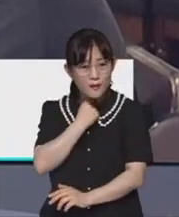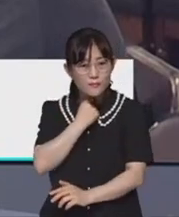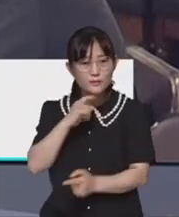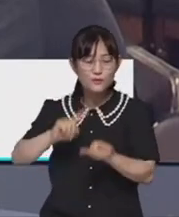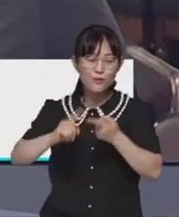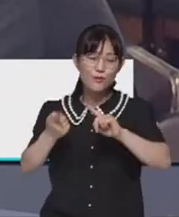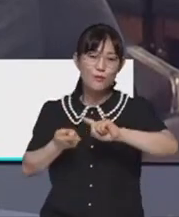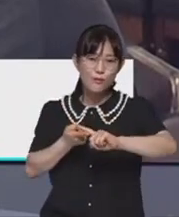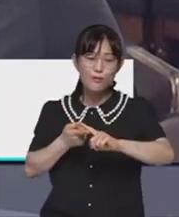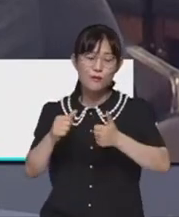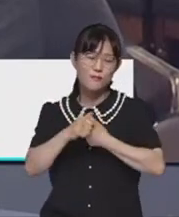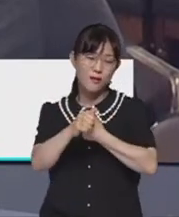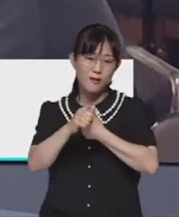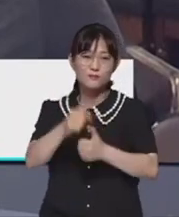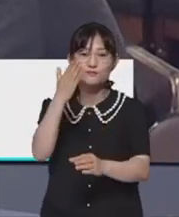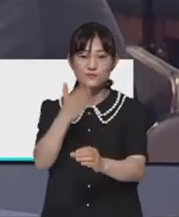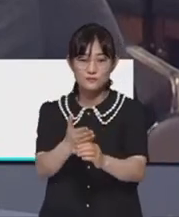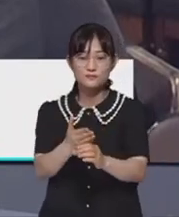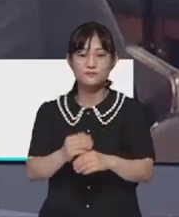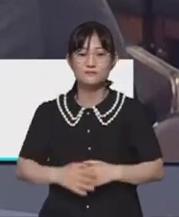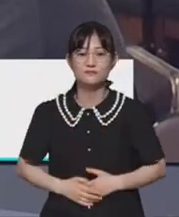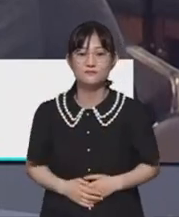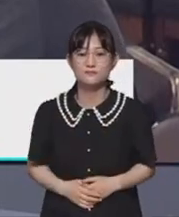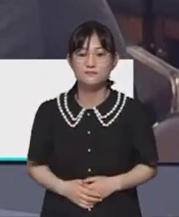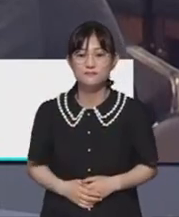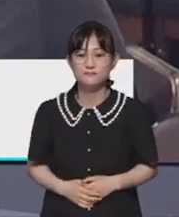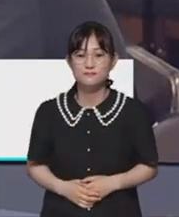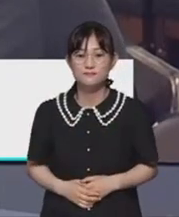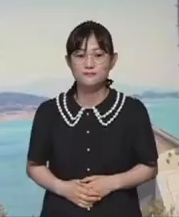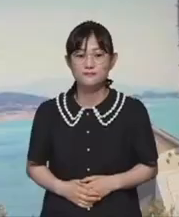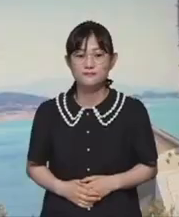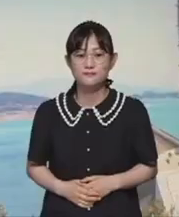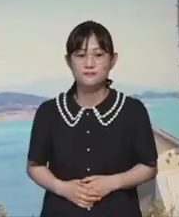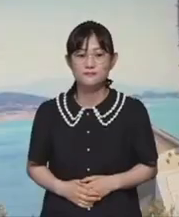엇갈리고 있습니다. 고익수 기자가 취재했습니다.